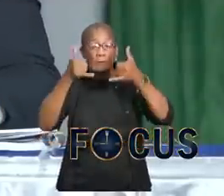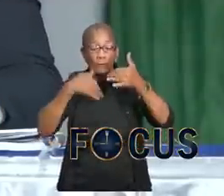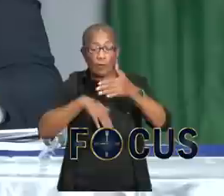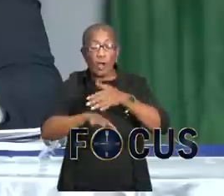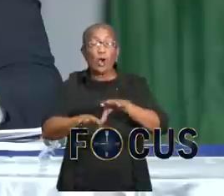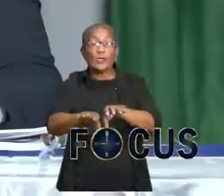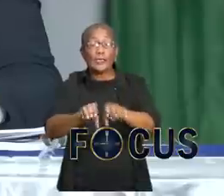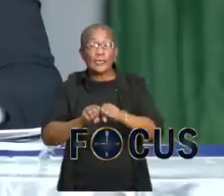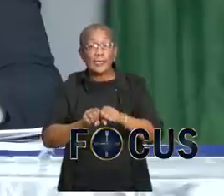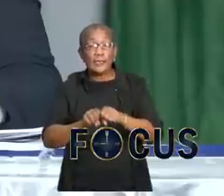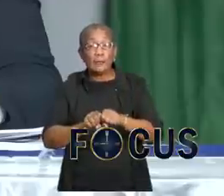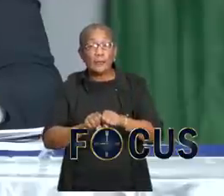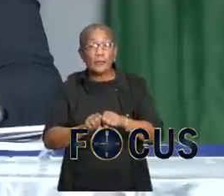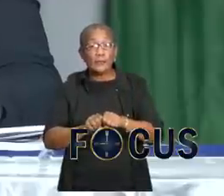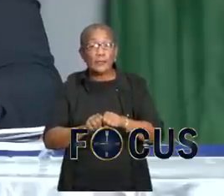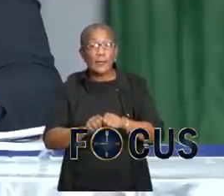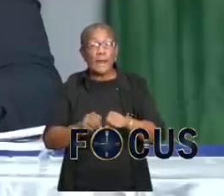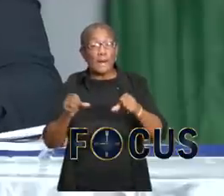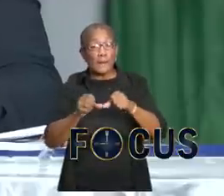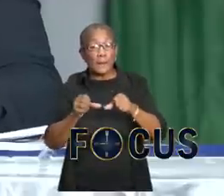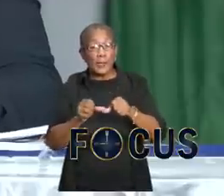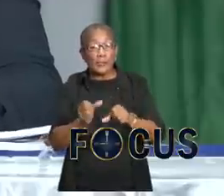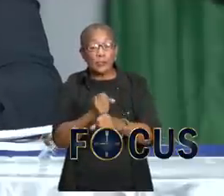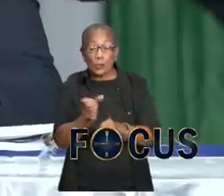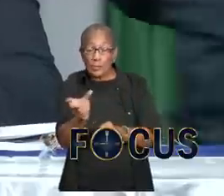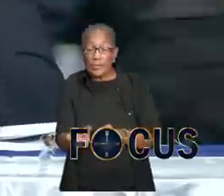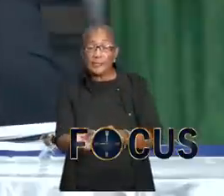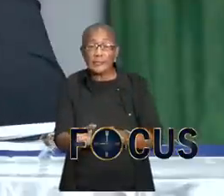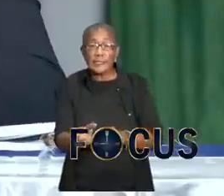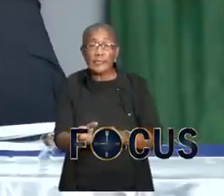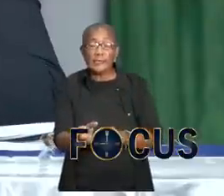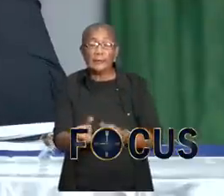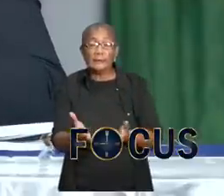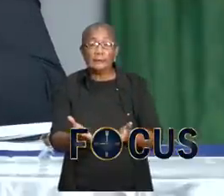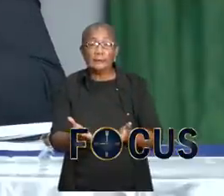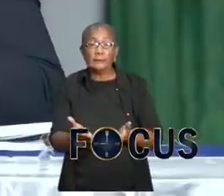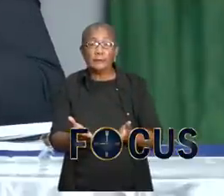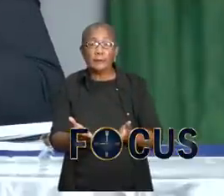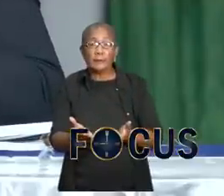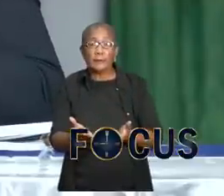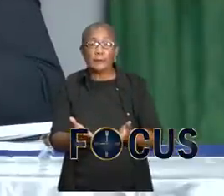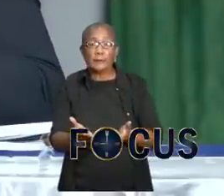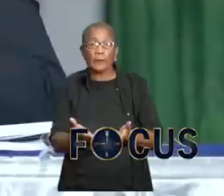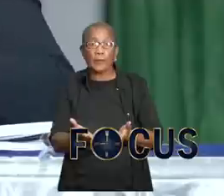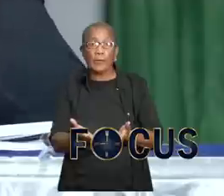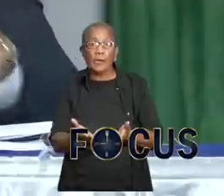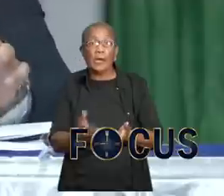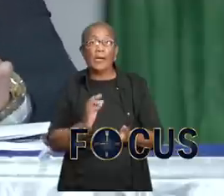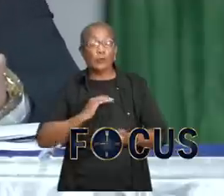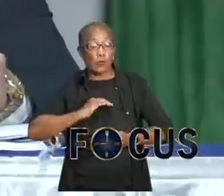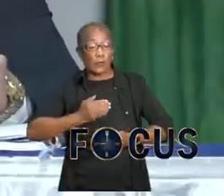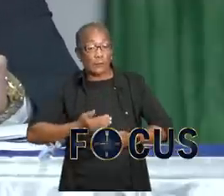heel wat personeelsleden die behorende tot het